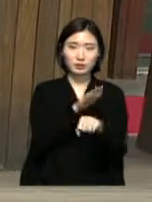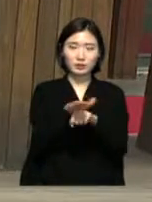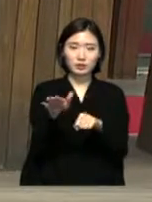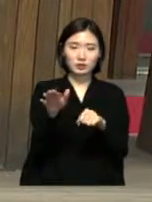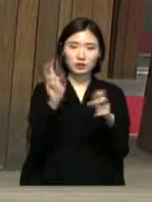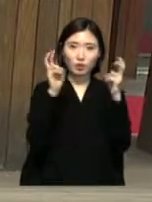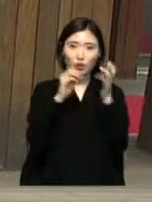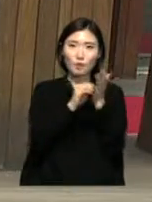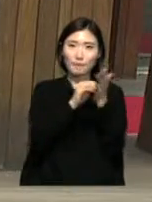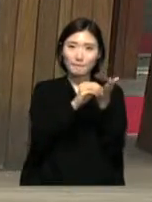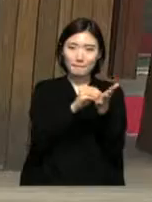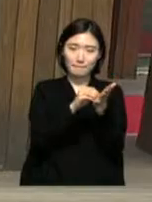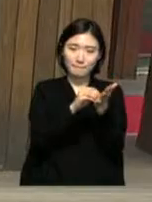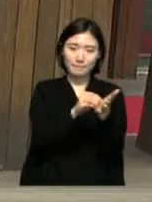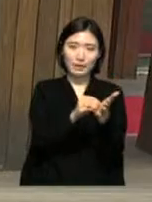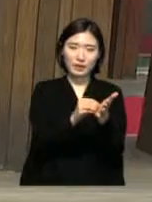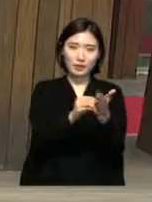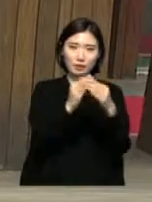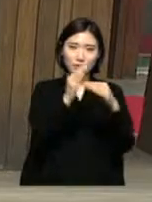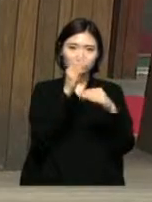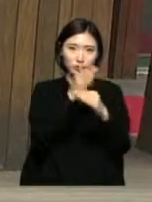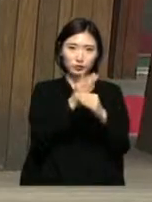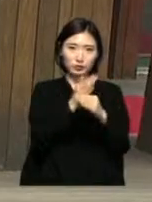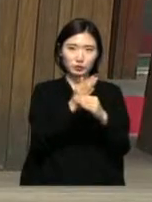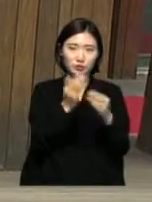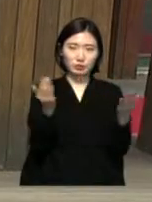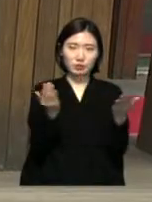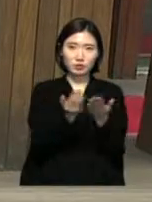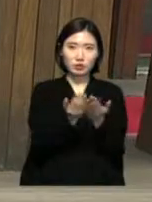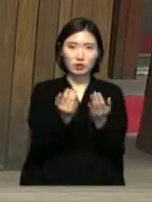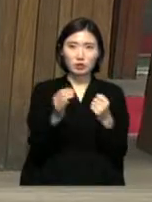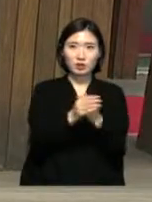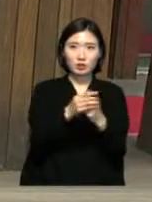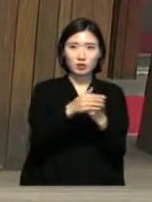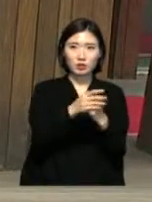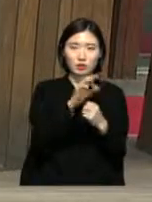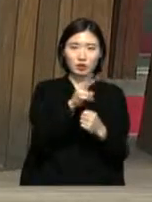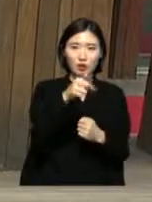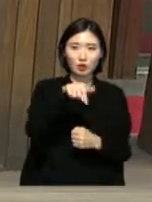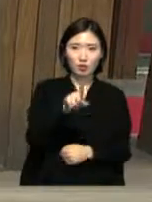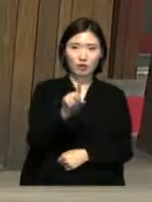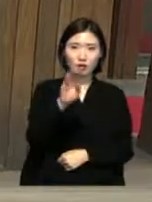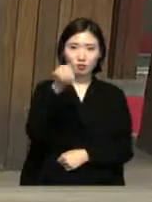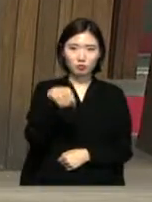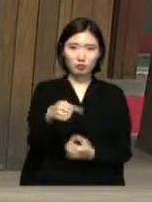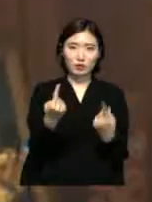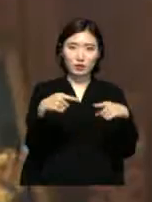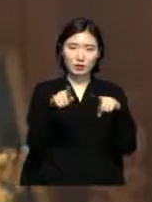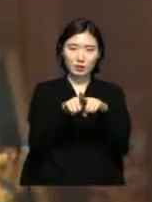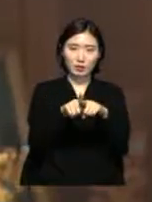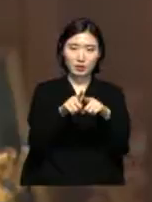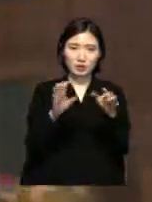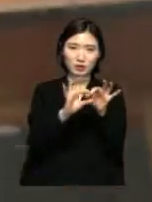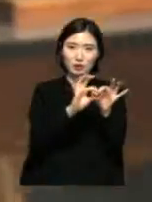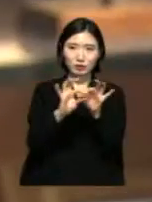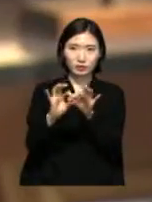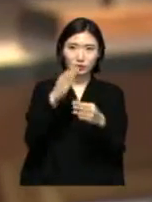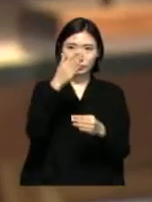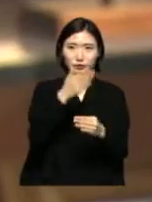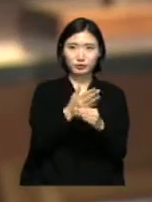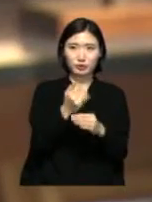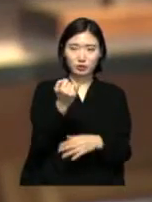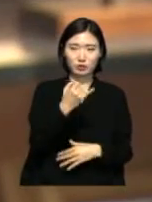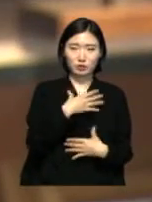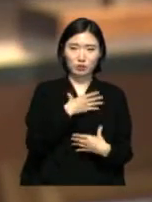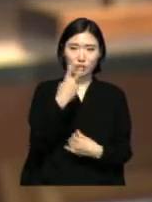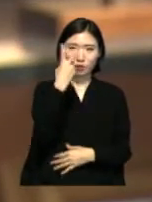취업에 중점을 둘 것이고 그래서 여가부와 지속적으로 지금 협의하고 교류를 하고 있습니다. 이 밖에 송파구는 여성